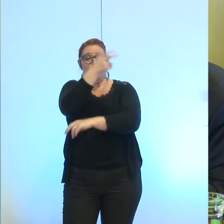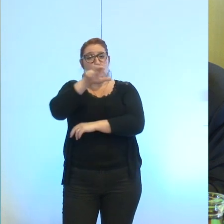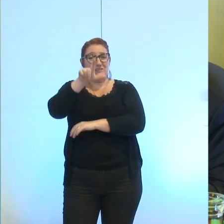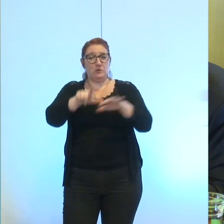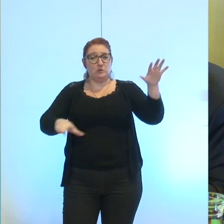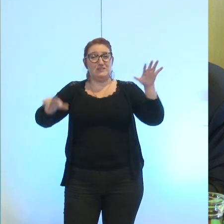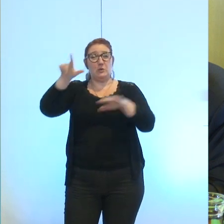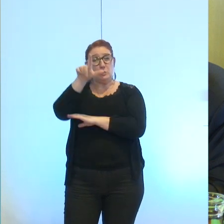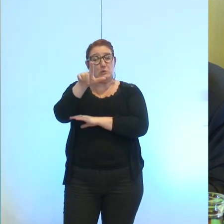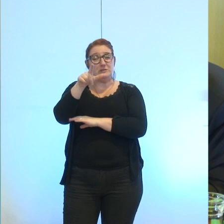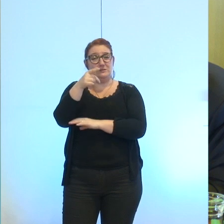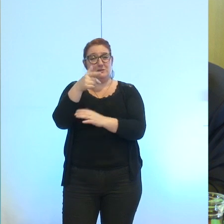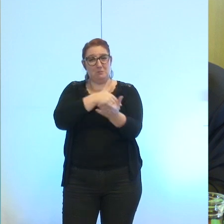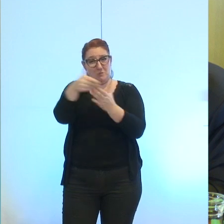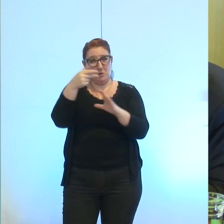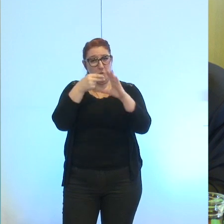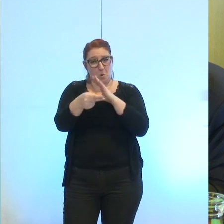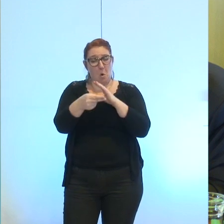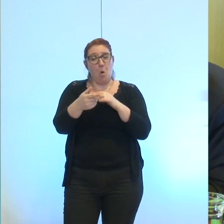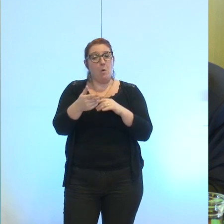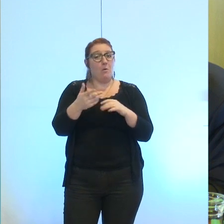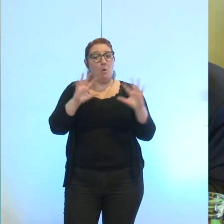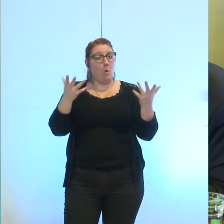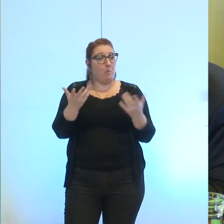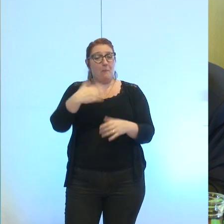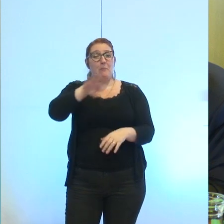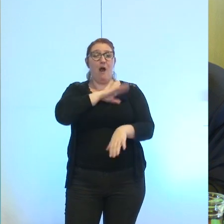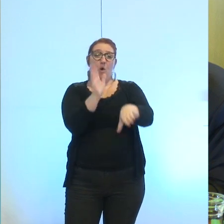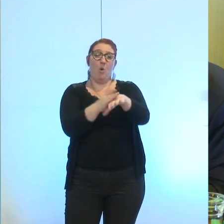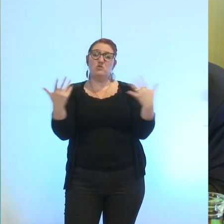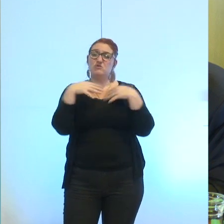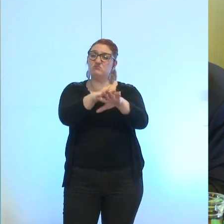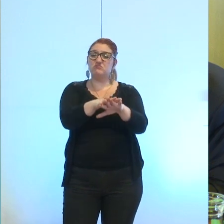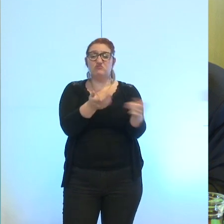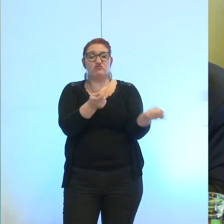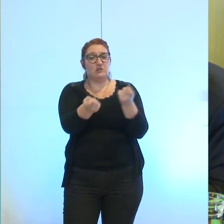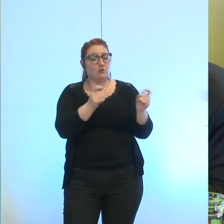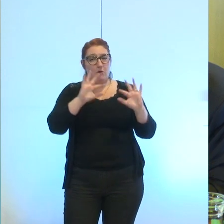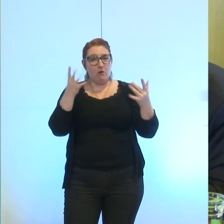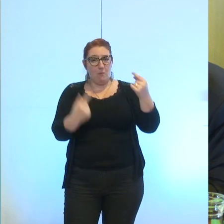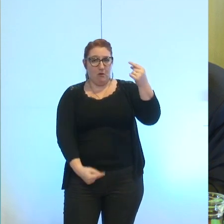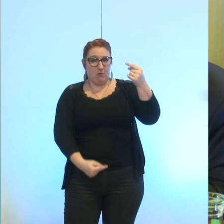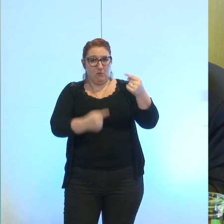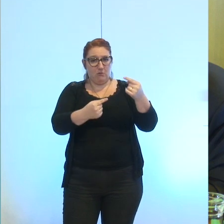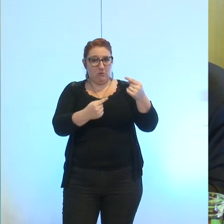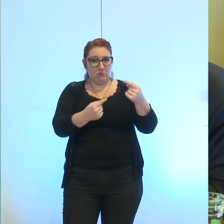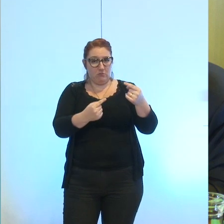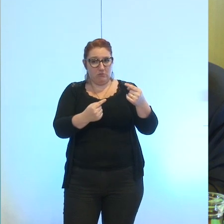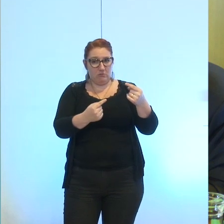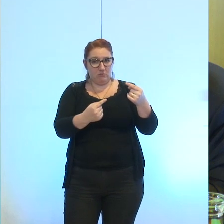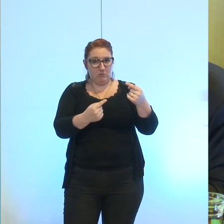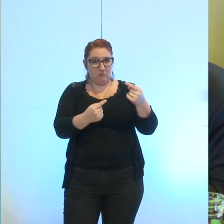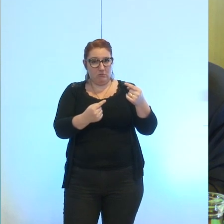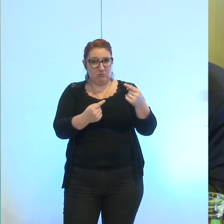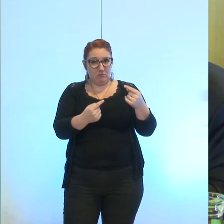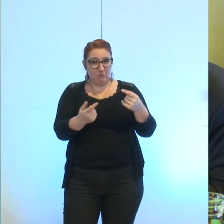sous votre gestion commune comme l'a rappelé tout à l'heure Matthieu chamussi comment avez-vous fait pour désendetter la ville en augmentant la dette